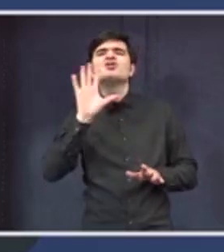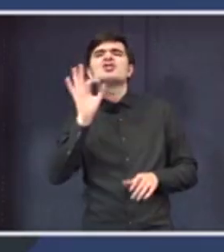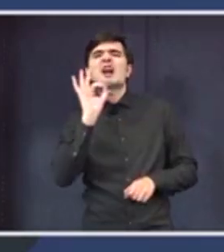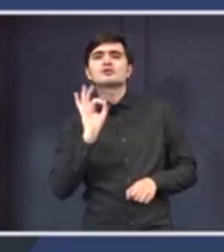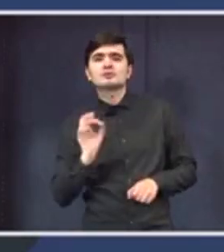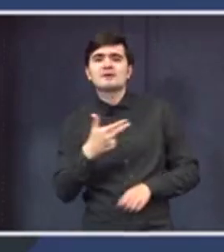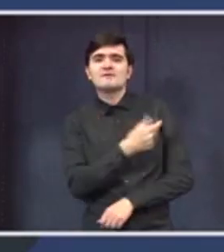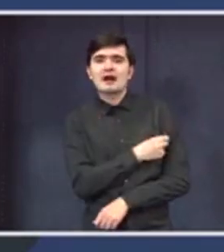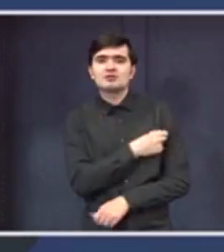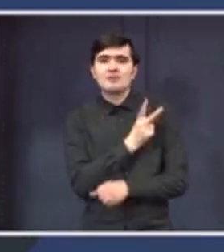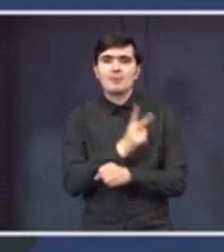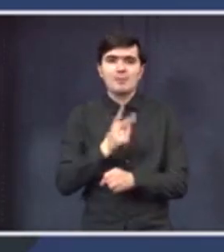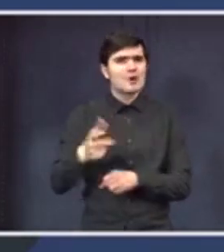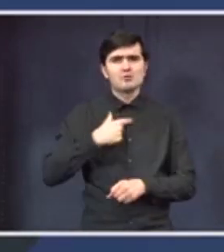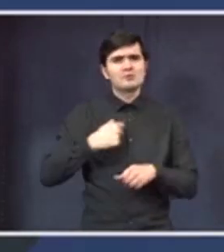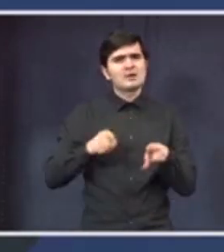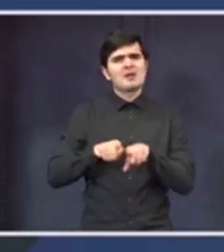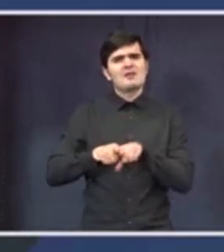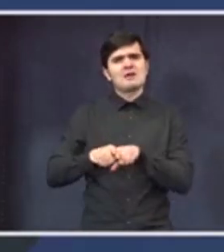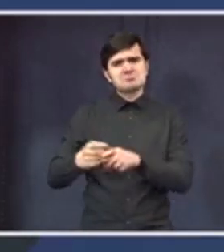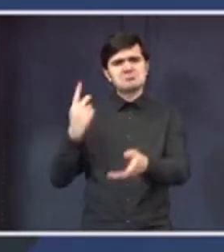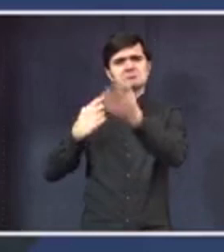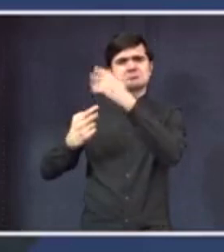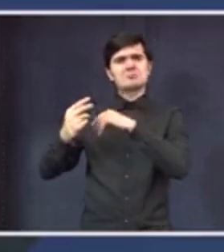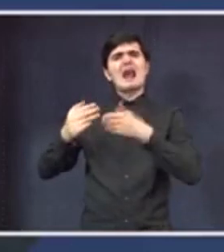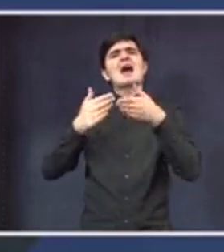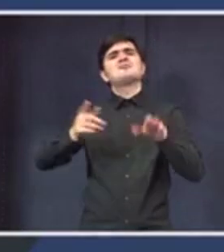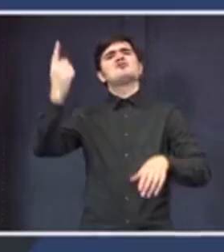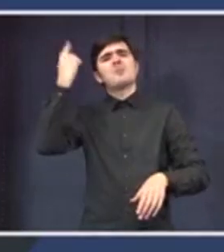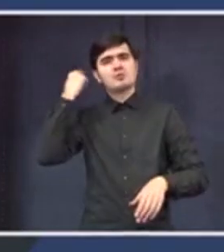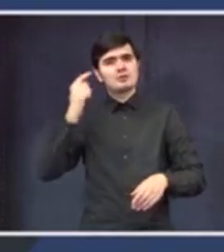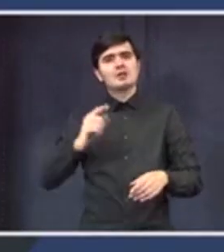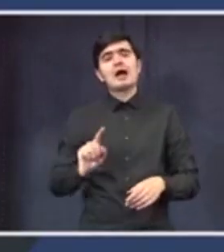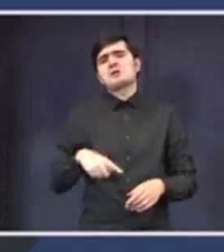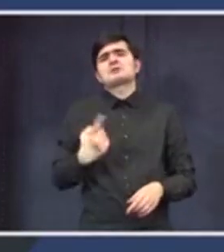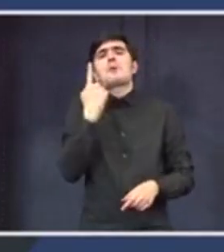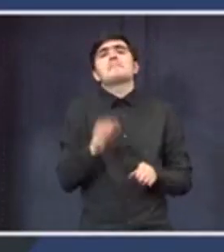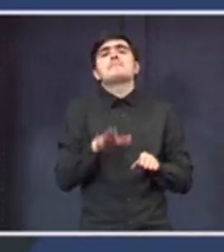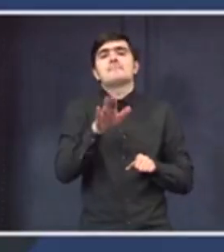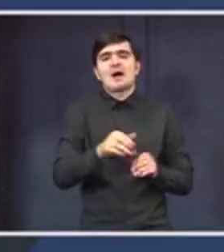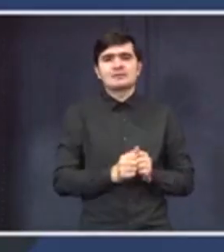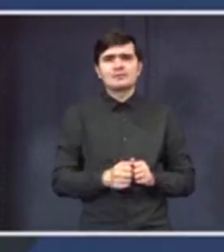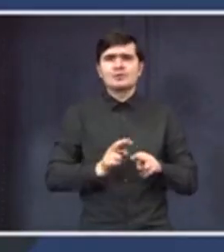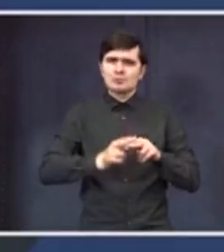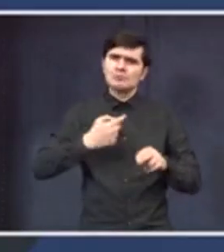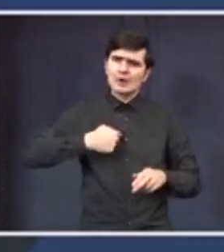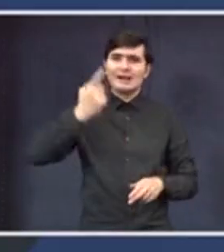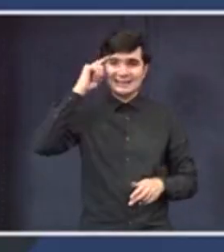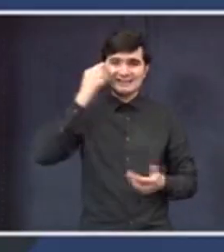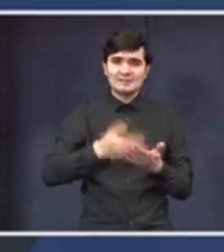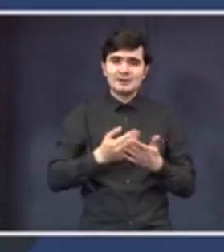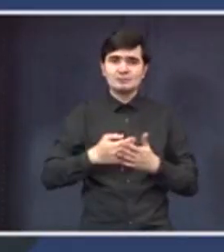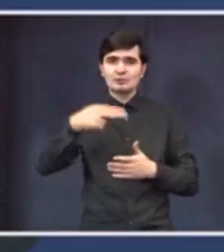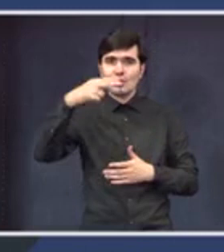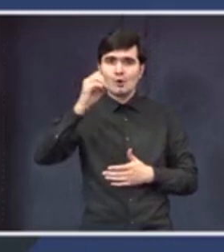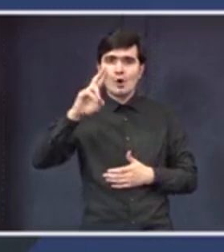situația dinainte de pandemie. Dar va fi un prim pas. Așa cum ne gândim la soluții pentru industria Horeca sau